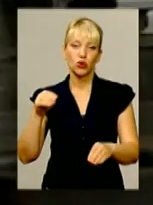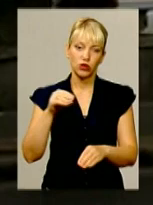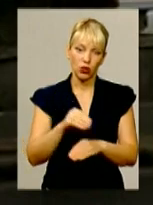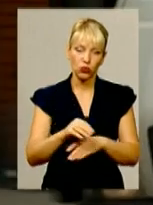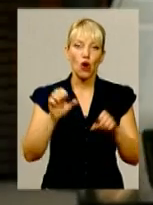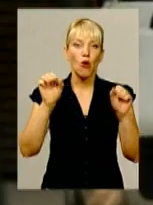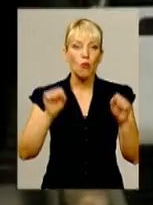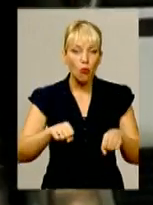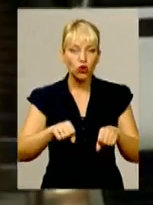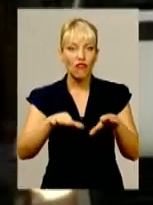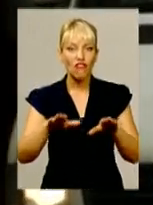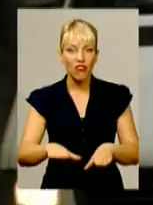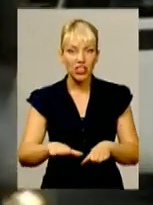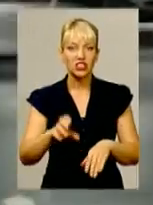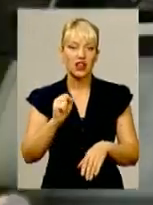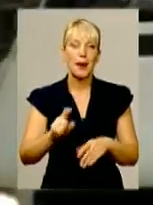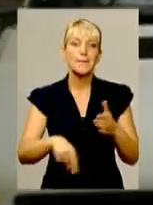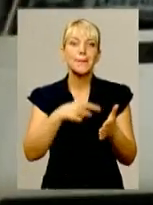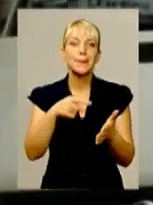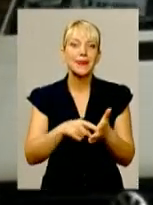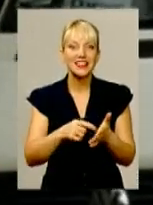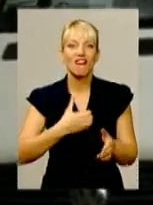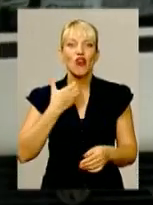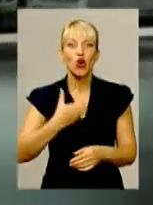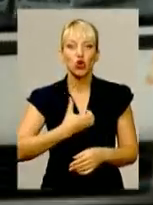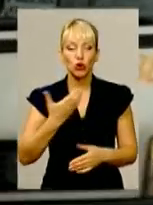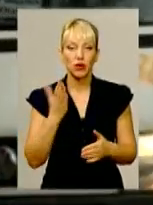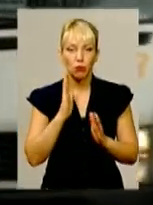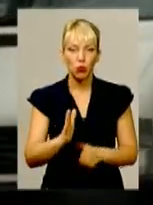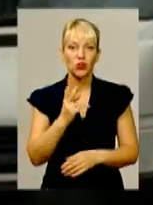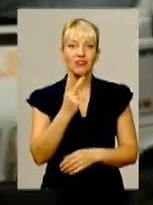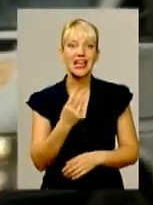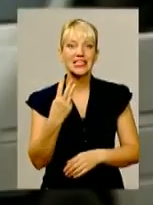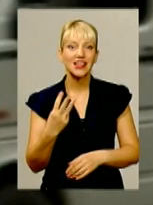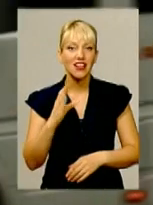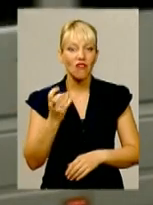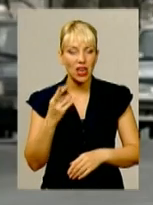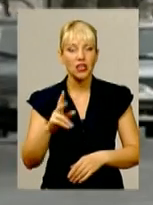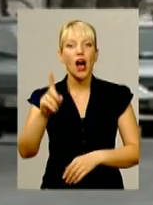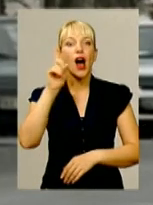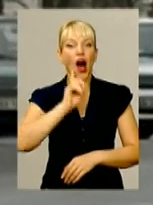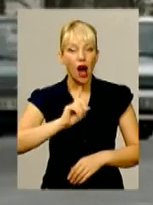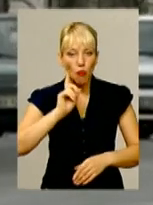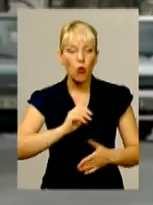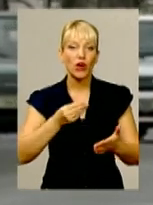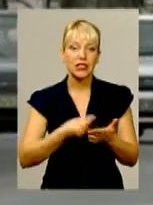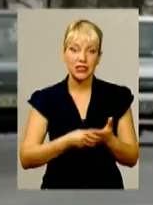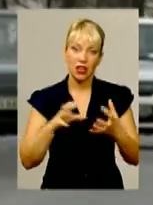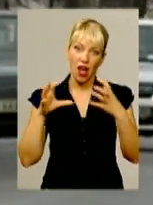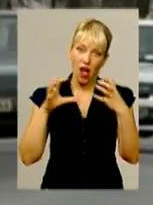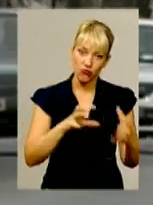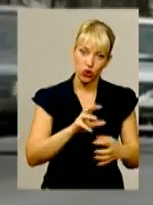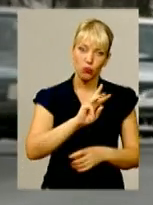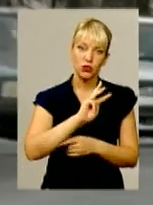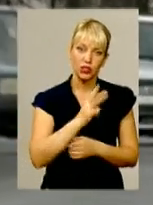Адже рішення виноситься на сесію міськвиконкому, котра відбудеться 23 вересня. А поки що ціна залишається у автобусах 3 гривні, а у